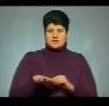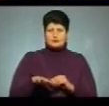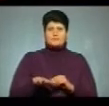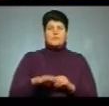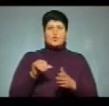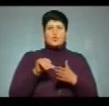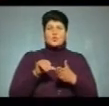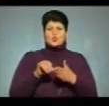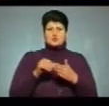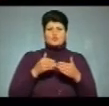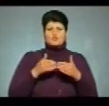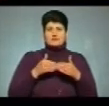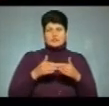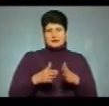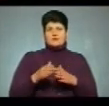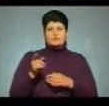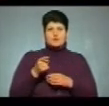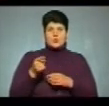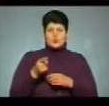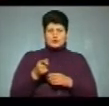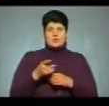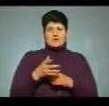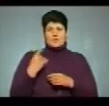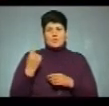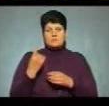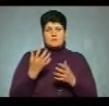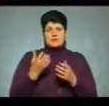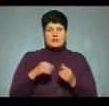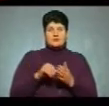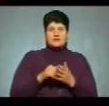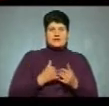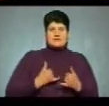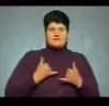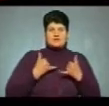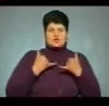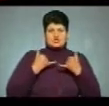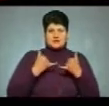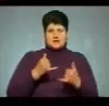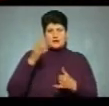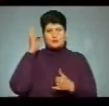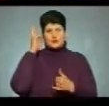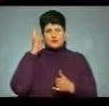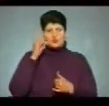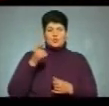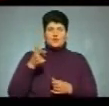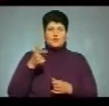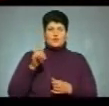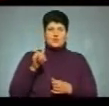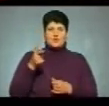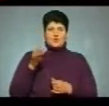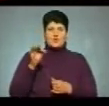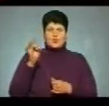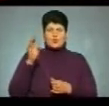почесного консульства Угорщини у Тернополі та області взяв надзвичайний повноважний посол Угорщини в Україні